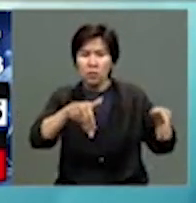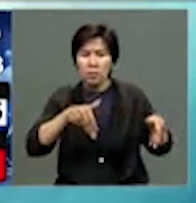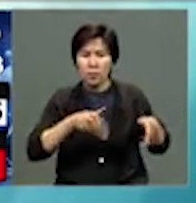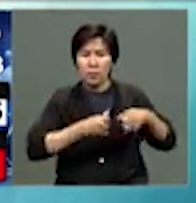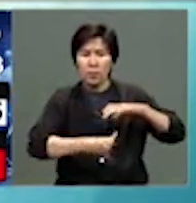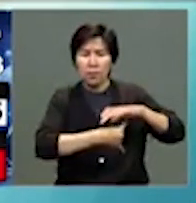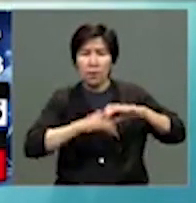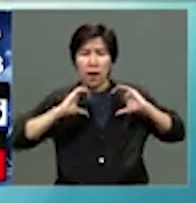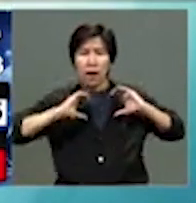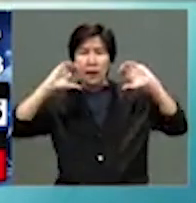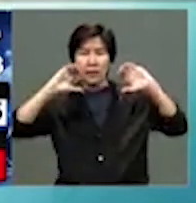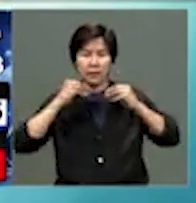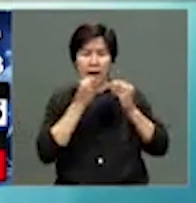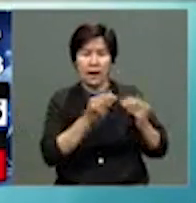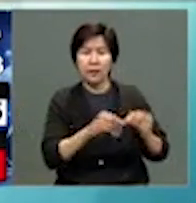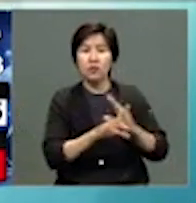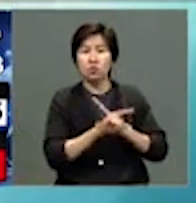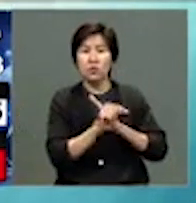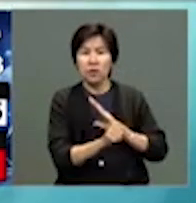มิถุนายนเข้าพักเซโคนันทีที่จังหวัดชลบุรีตรวจเชื้อครั้งที่1